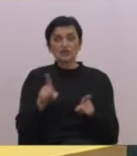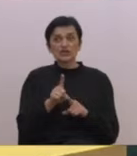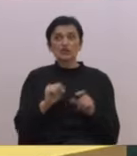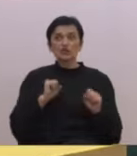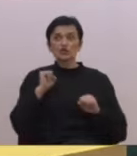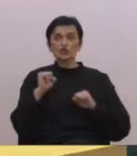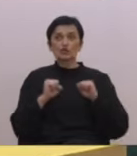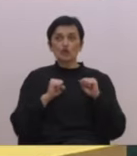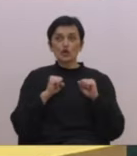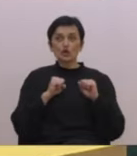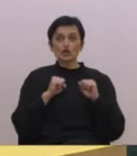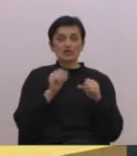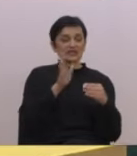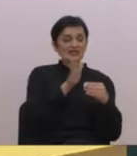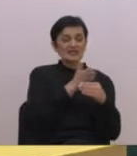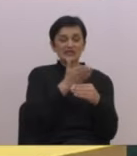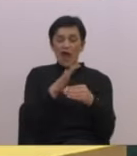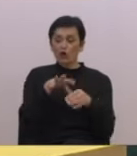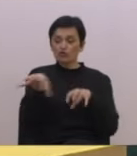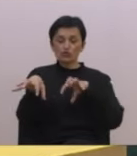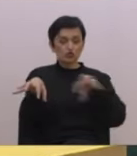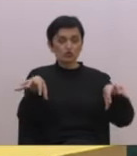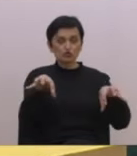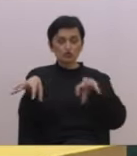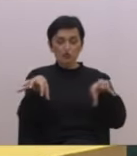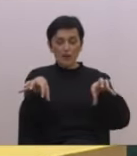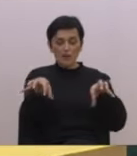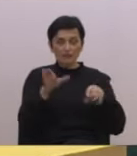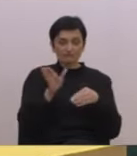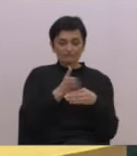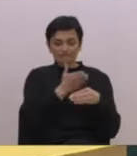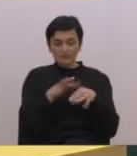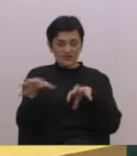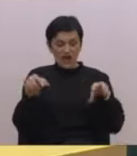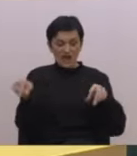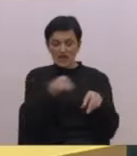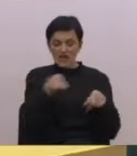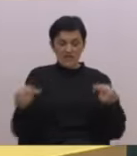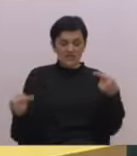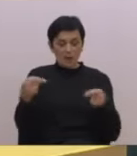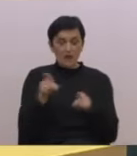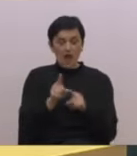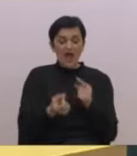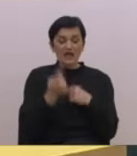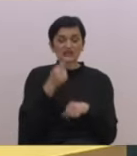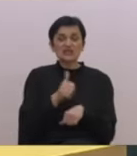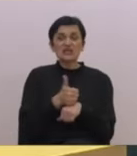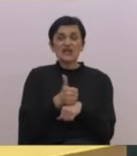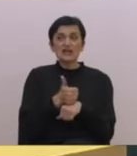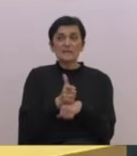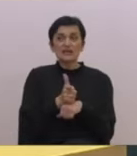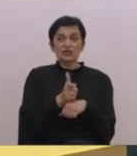რომ დაყოს ჯგუფებად და ერთმანეთს დააპირისპიროს. ასე გაჩნდა ეს LGBT